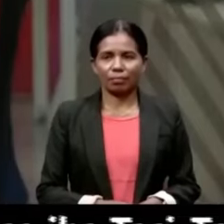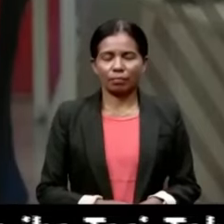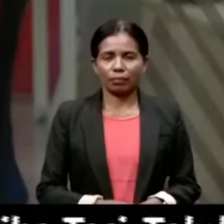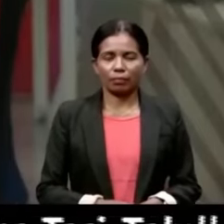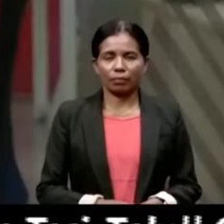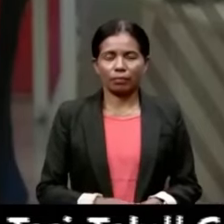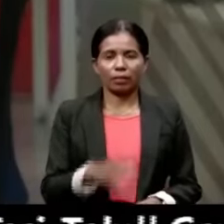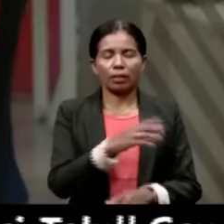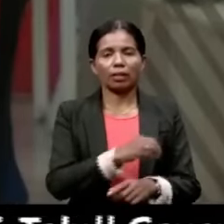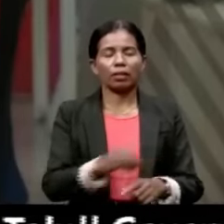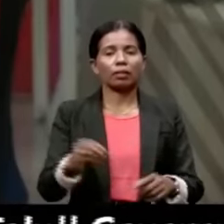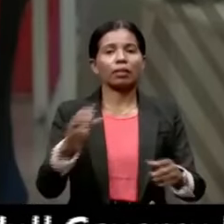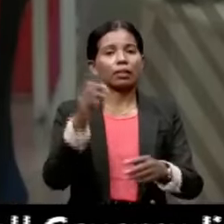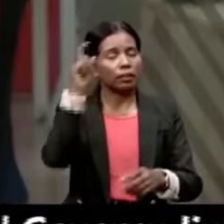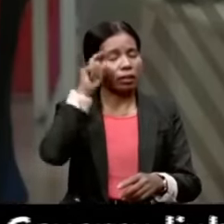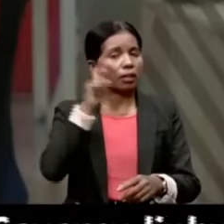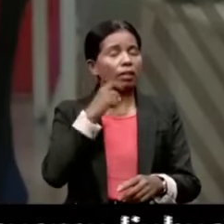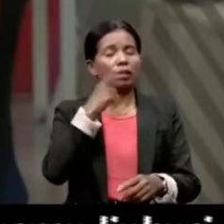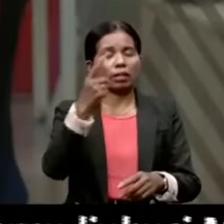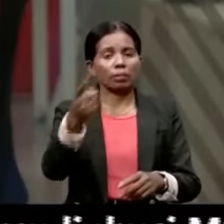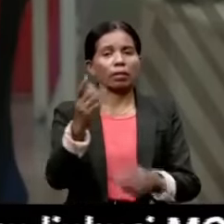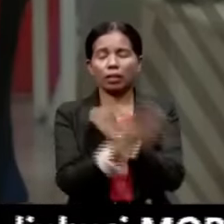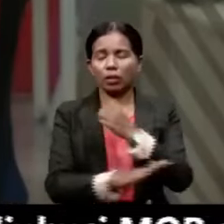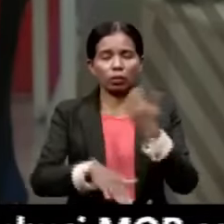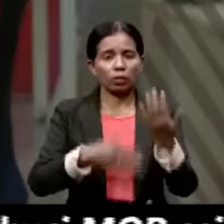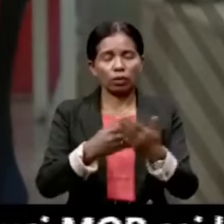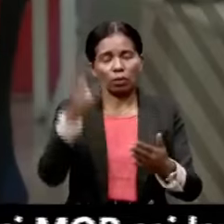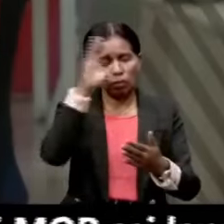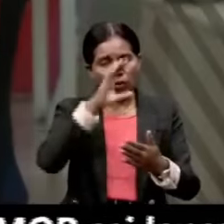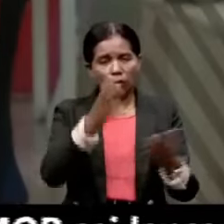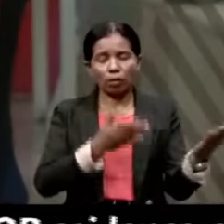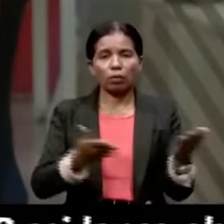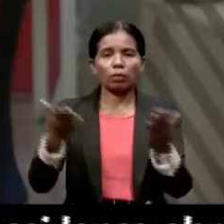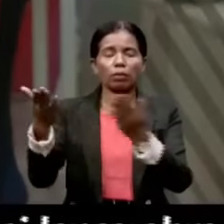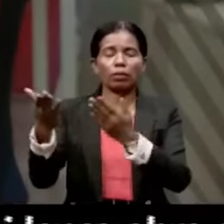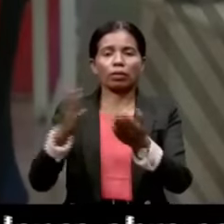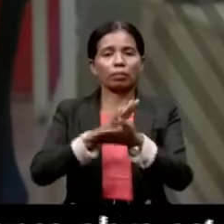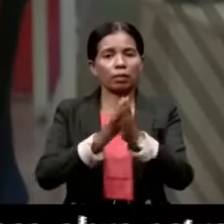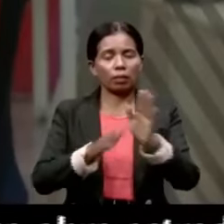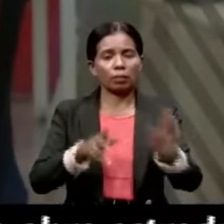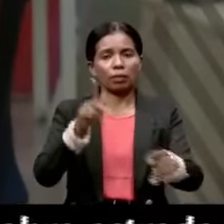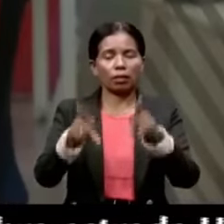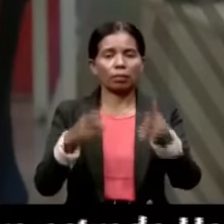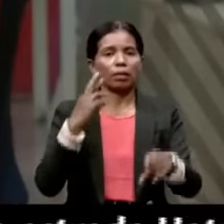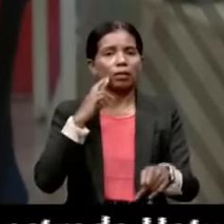E Simeira paz Ucrânia, Xanana apela para nasaun hotu, atu hamutuk buka solusaun, nabelori paz ba povu Ucrânia.